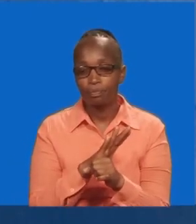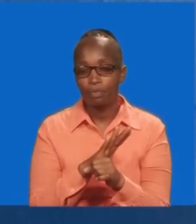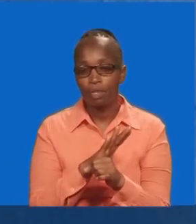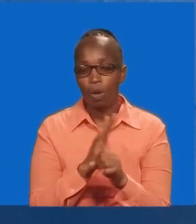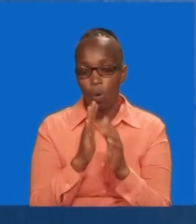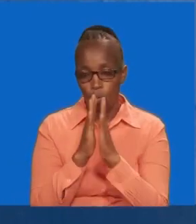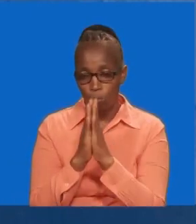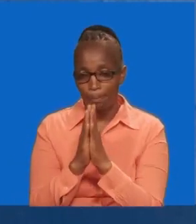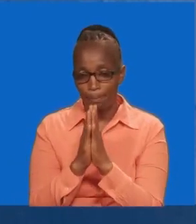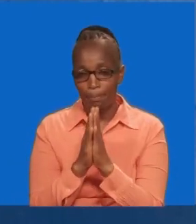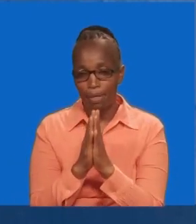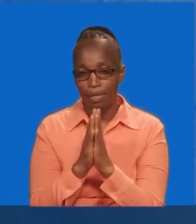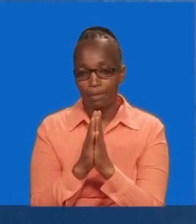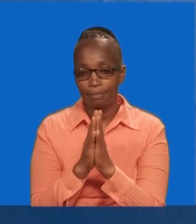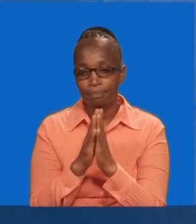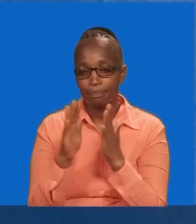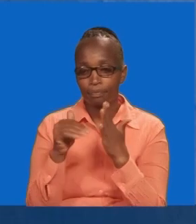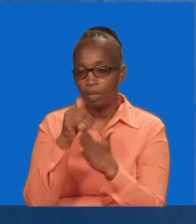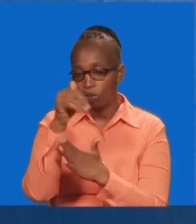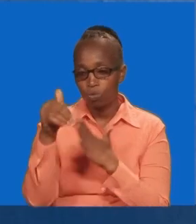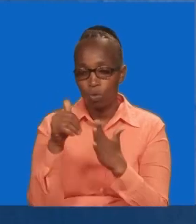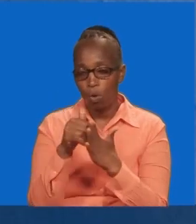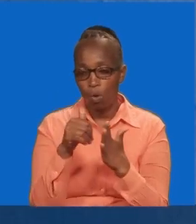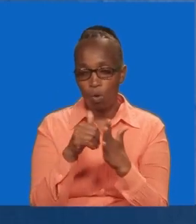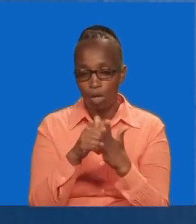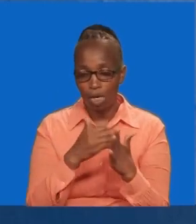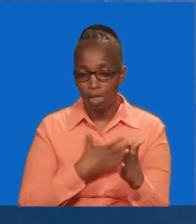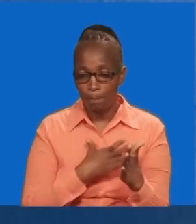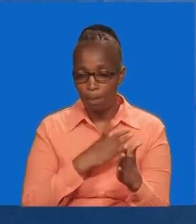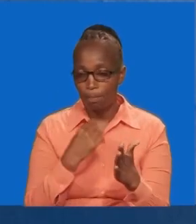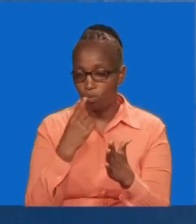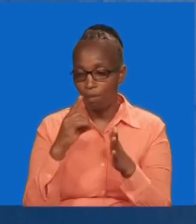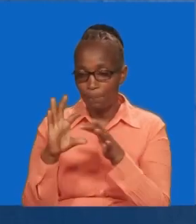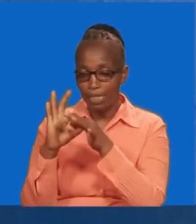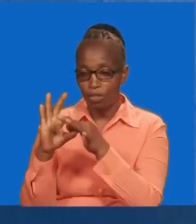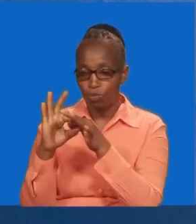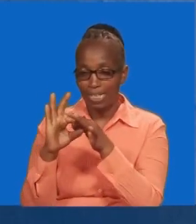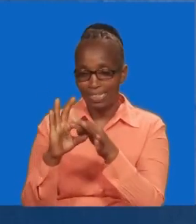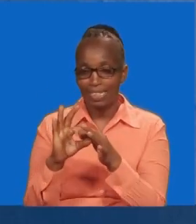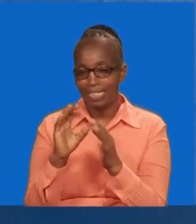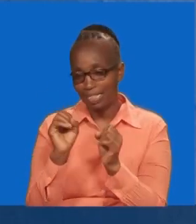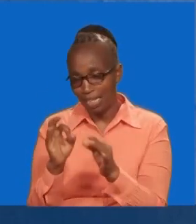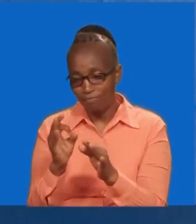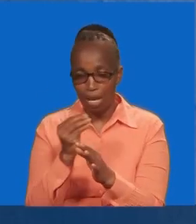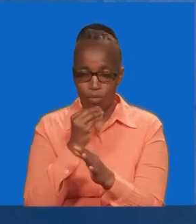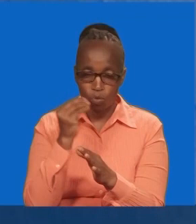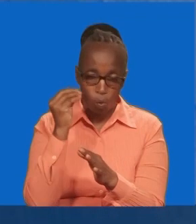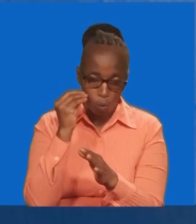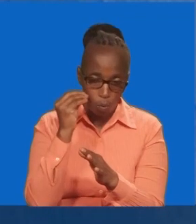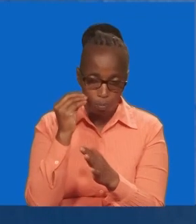maisha yetu, tazama mtazamaji ambaye mfalme umeniunganisha na yeye akiwa